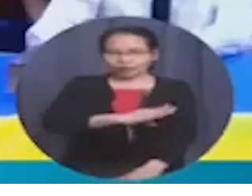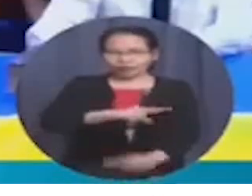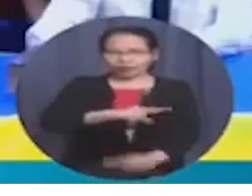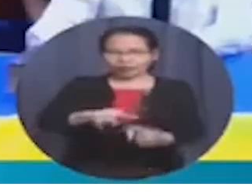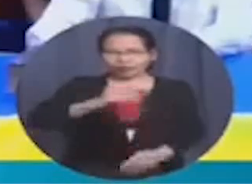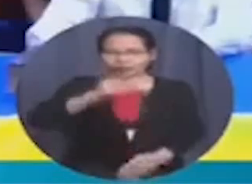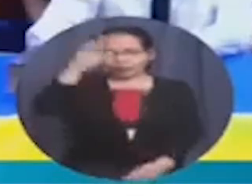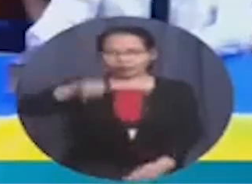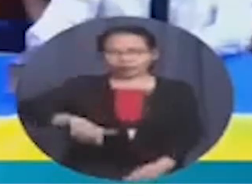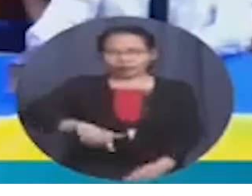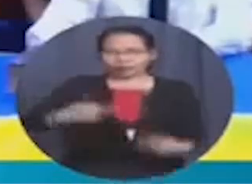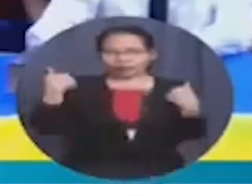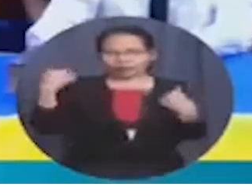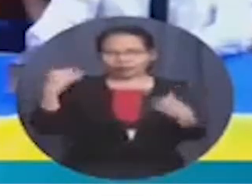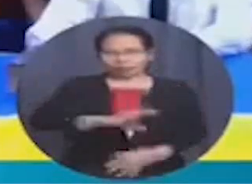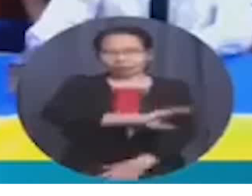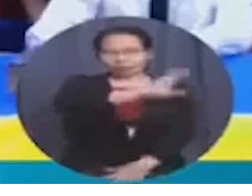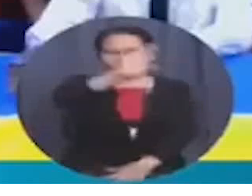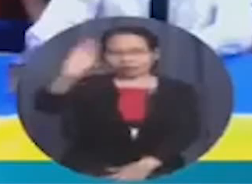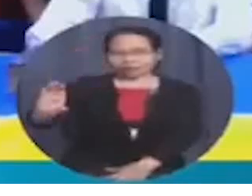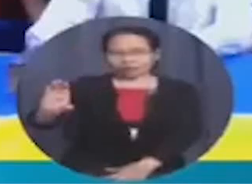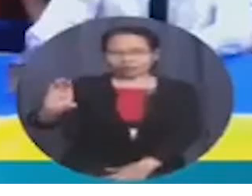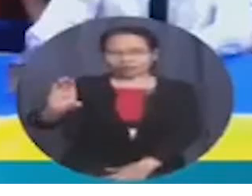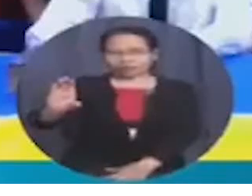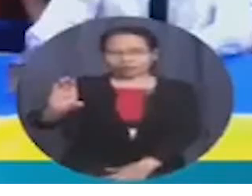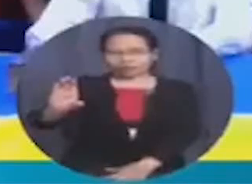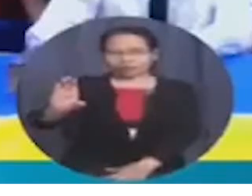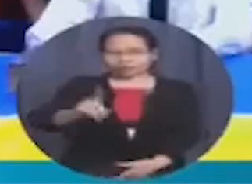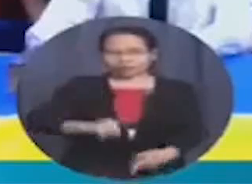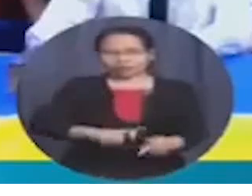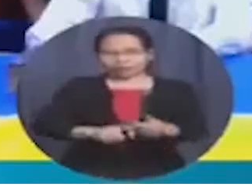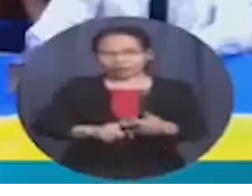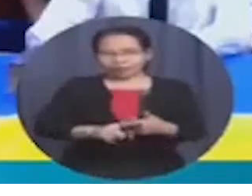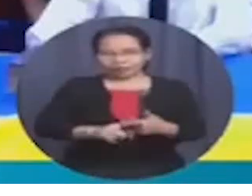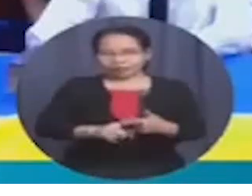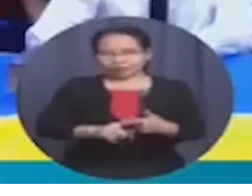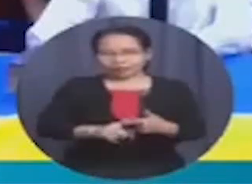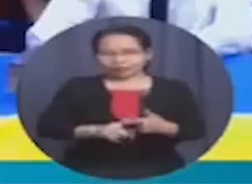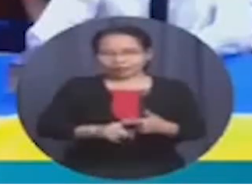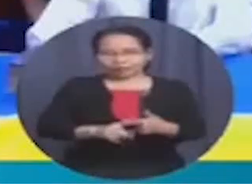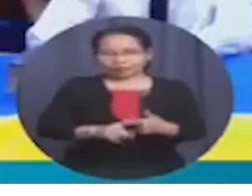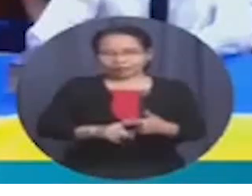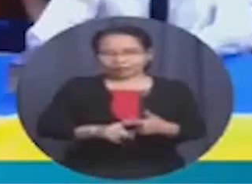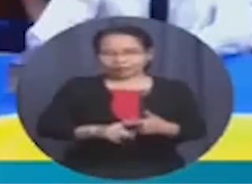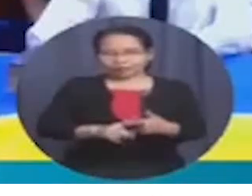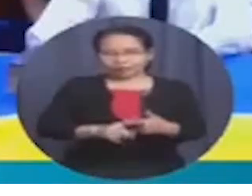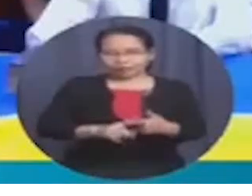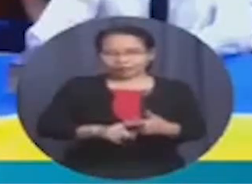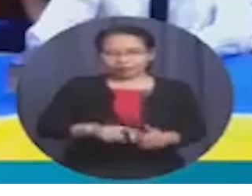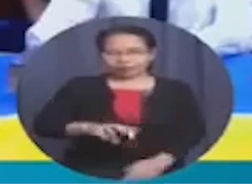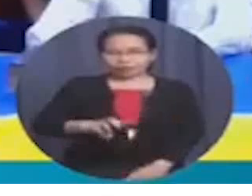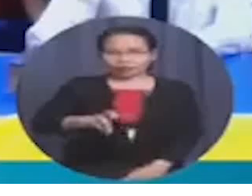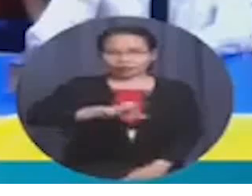na may Pasko, alos wala pa po ako sa pananampalataya at hindi ko pa